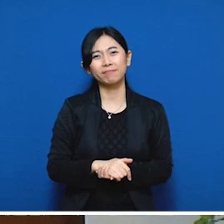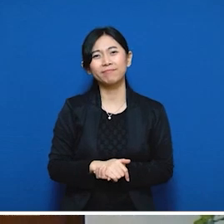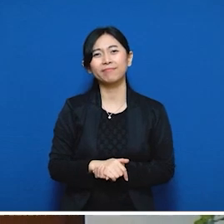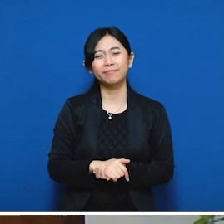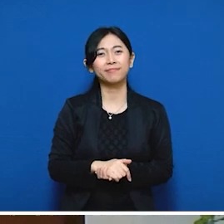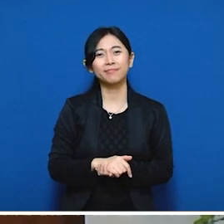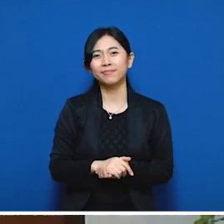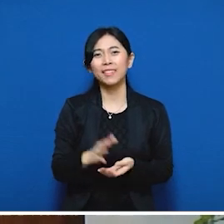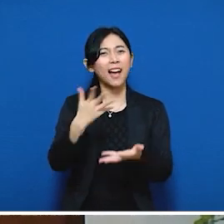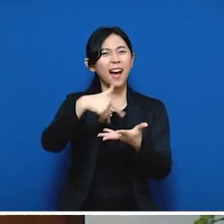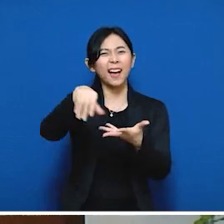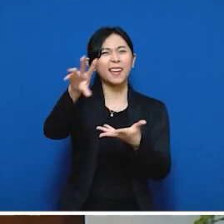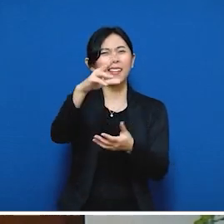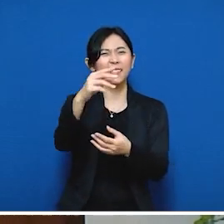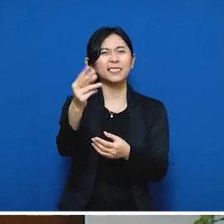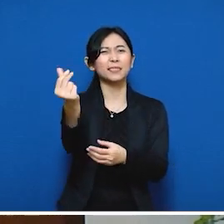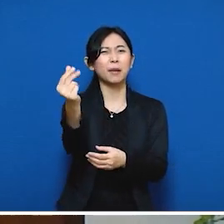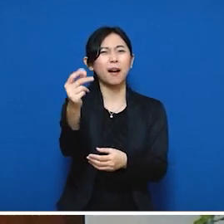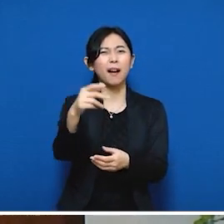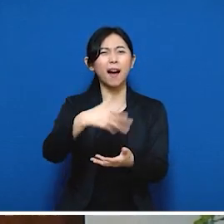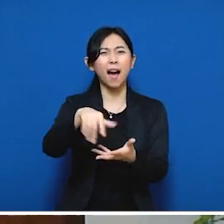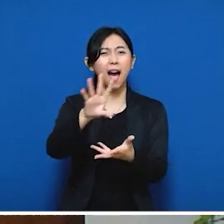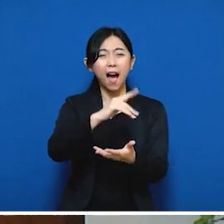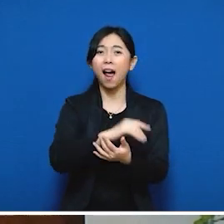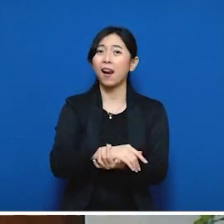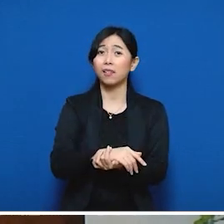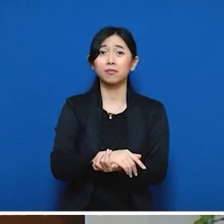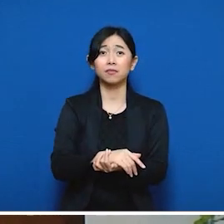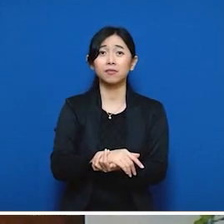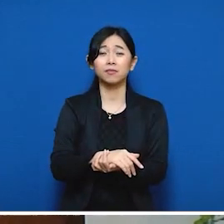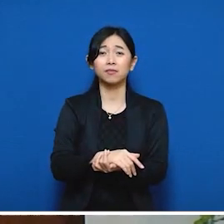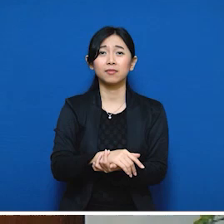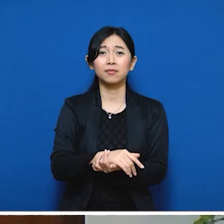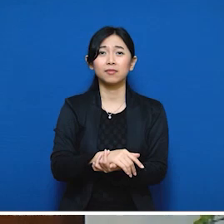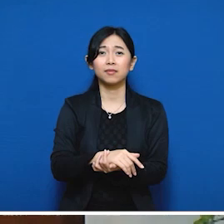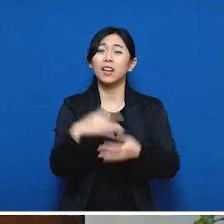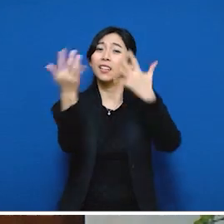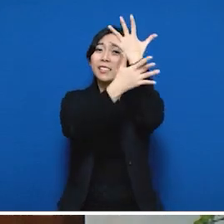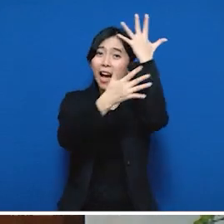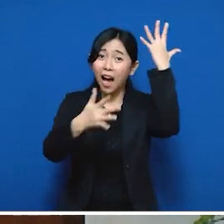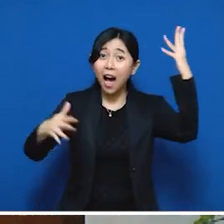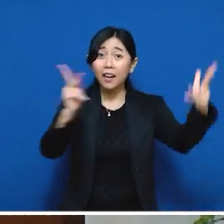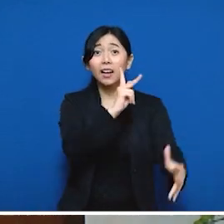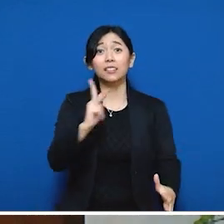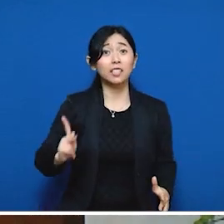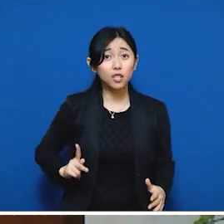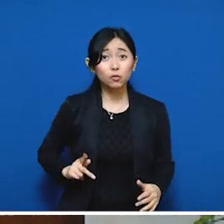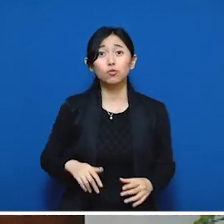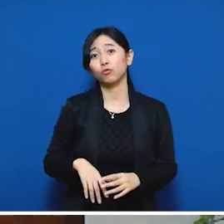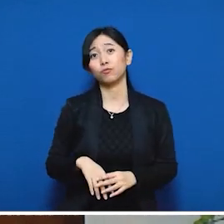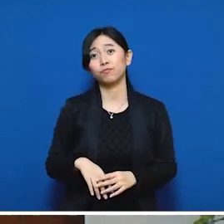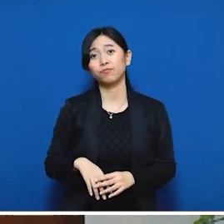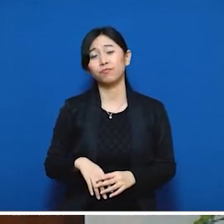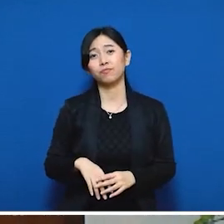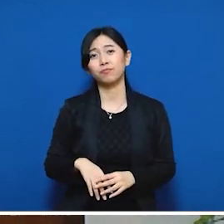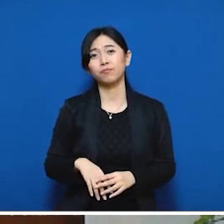dengan harga yang tidak terhingga, yaitu darah Kristus sendiri.